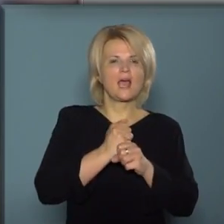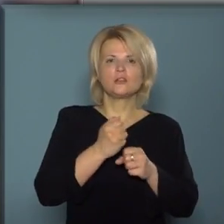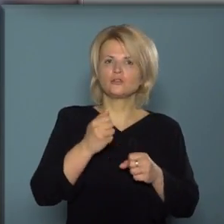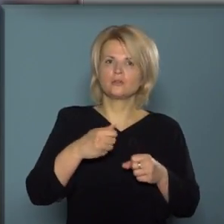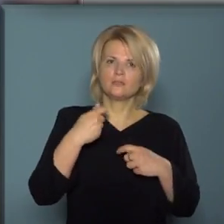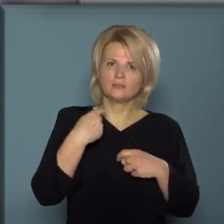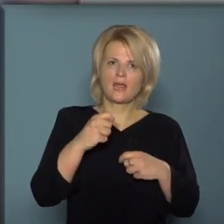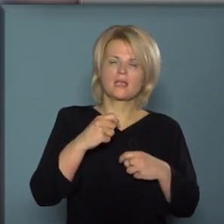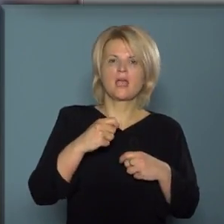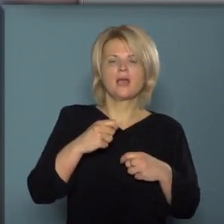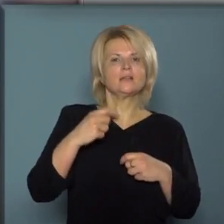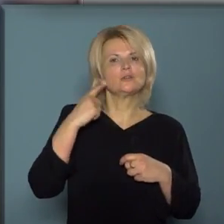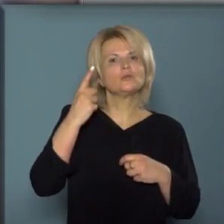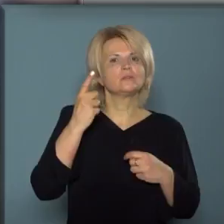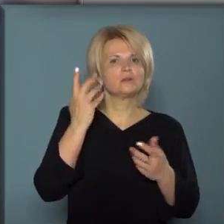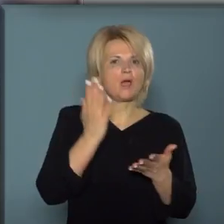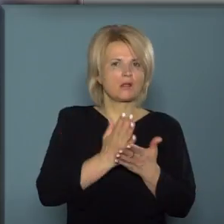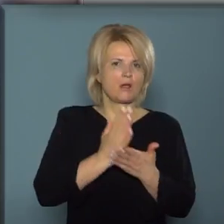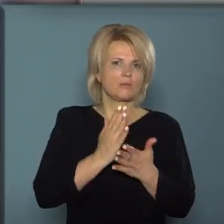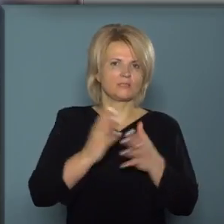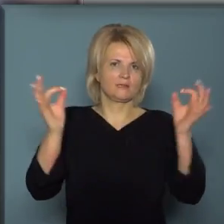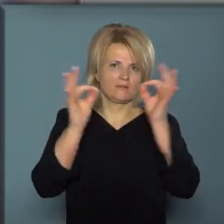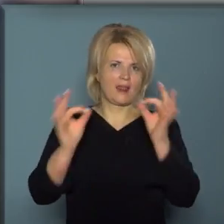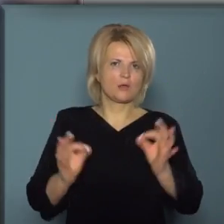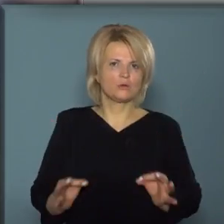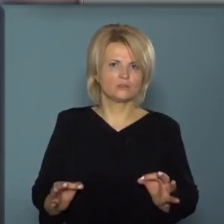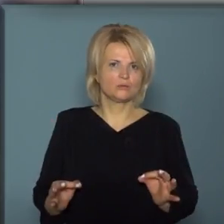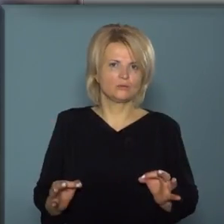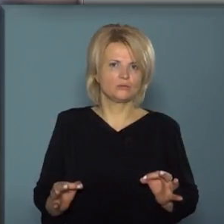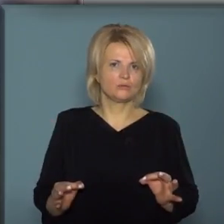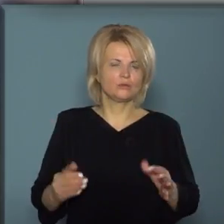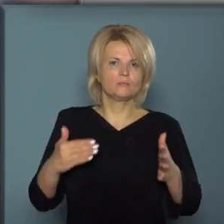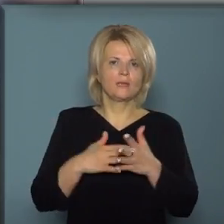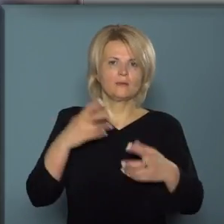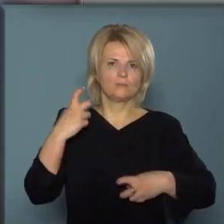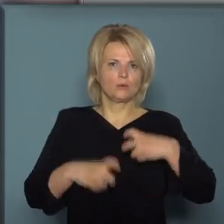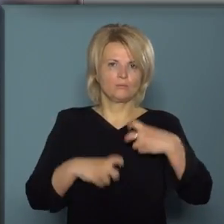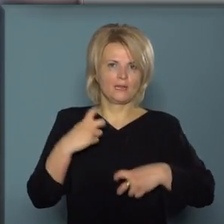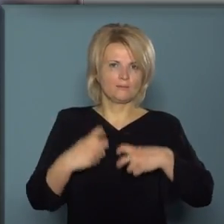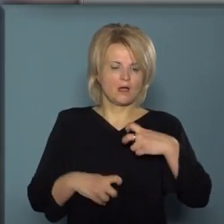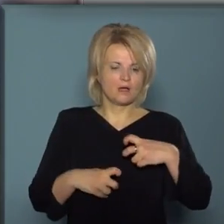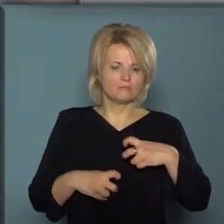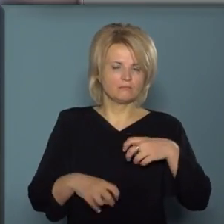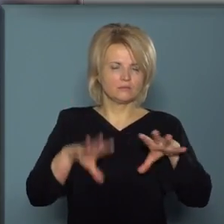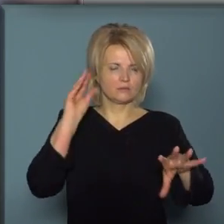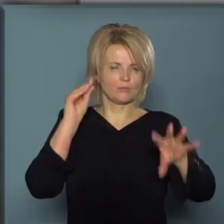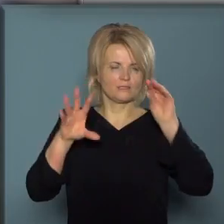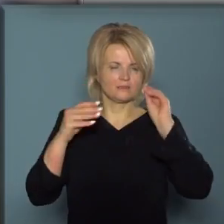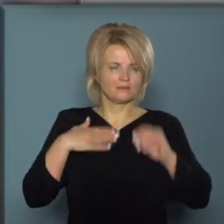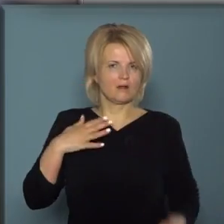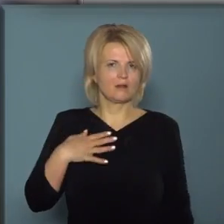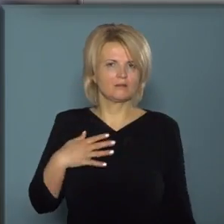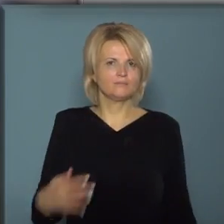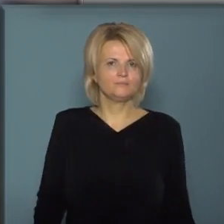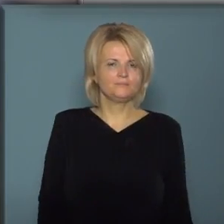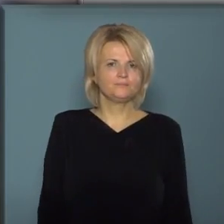összegekért tudnak alkalmazni a vállalkozók. Amit pedig még problémának látunk, és ezt tapasztaljuk is,